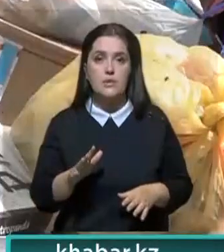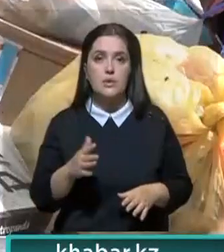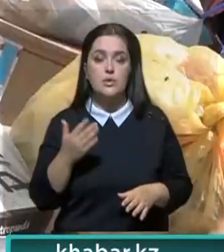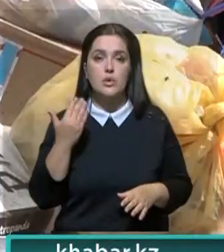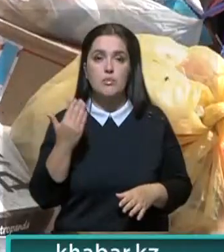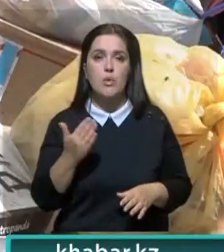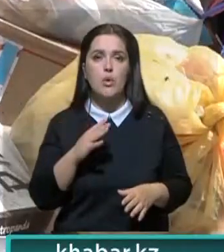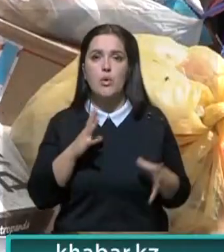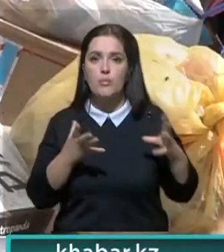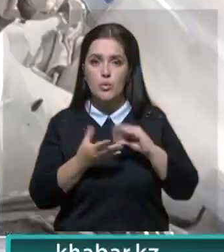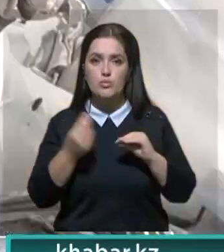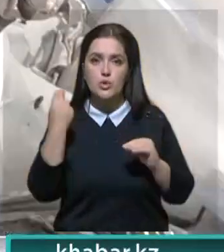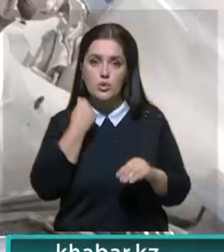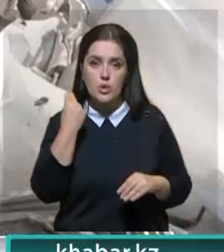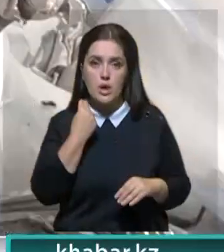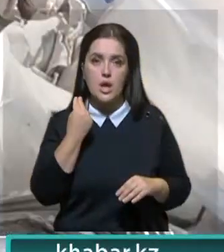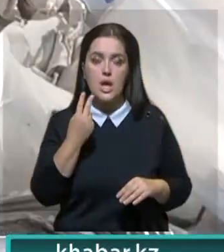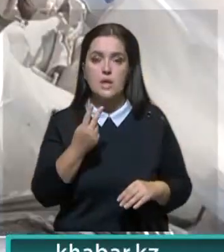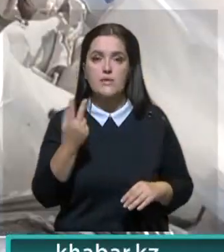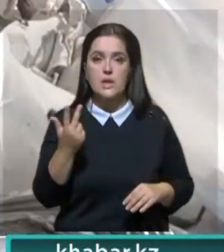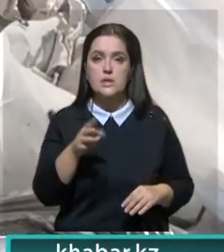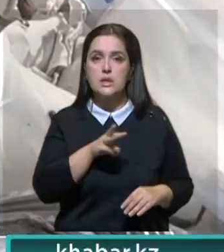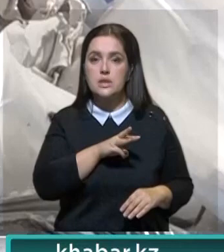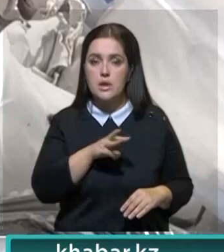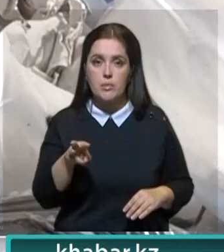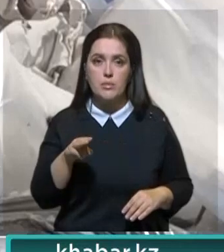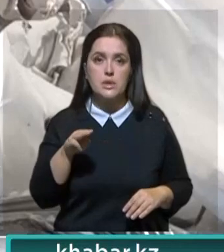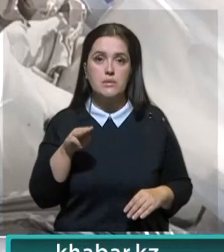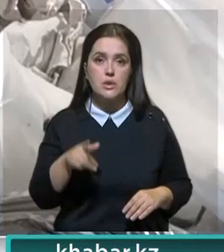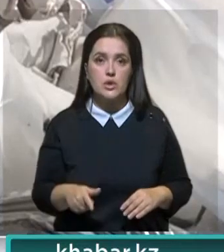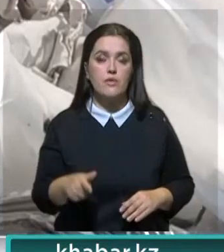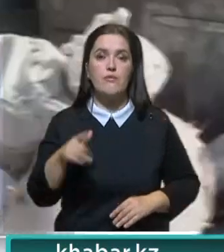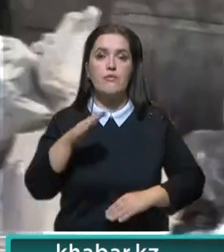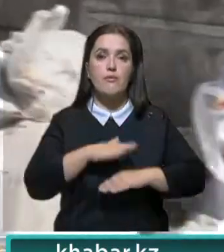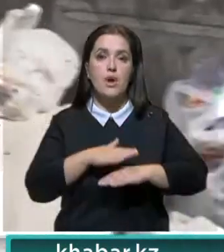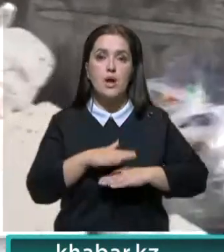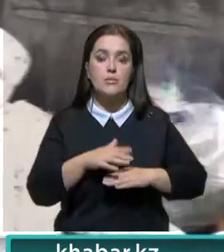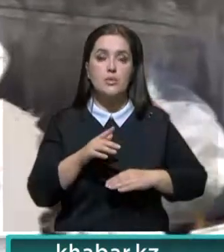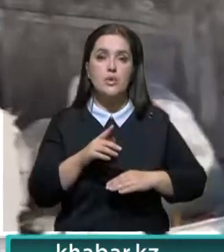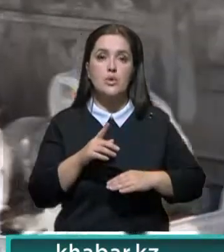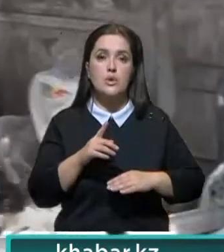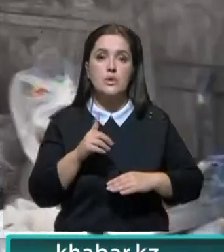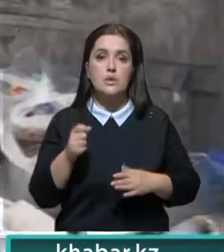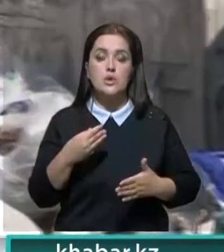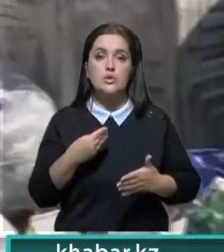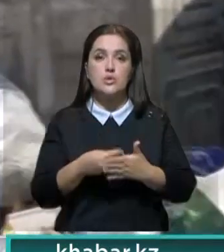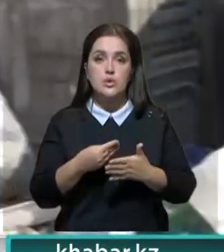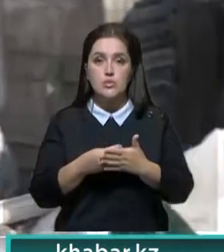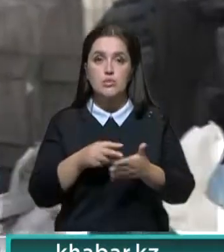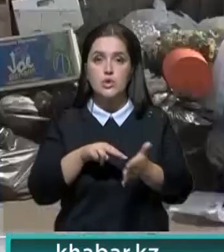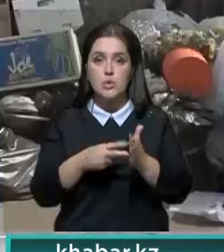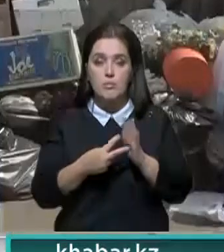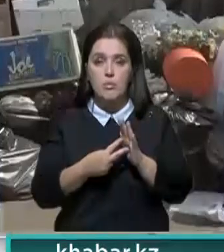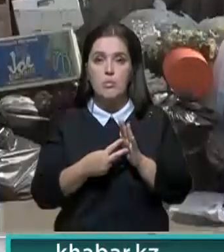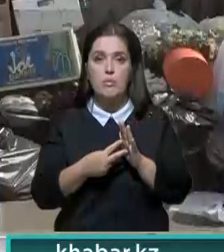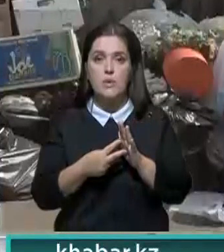говорят горожане. При этом их общий долг перед коммунальщиками составляет 23 миллиона тенге. В акимате города отмечают, что за счет